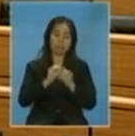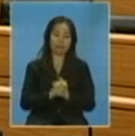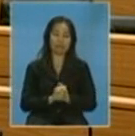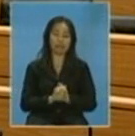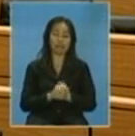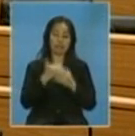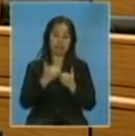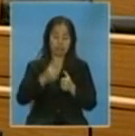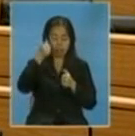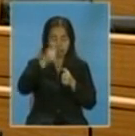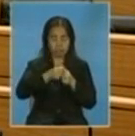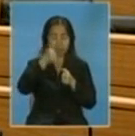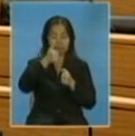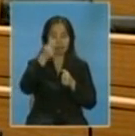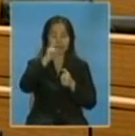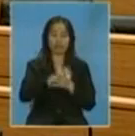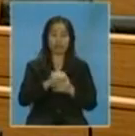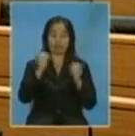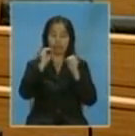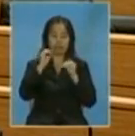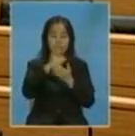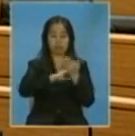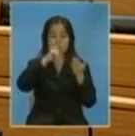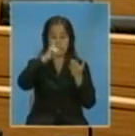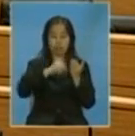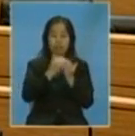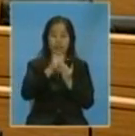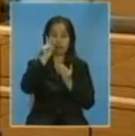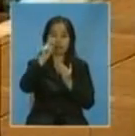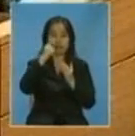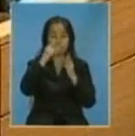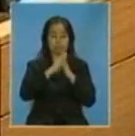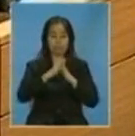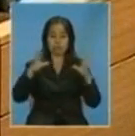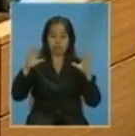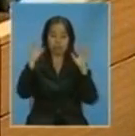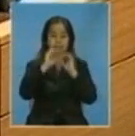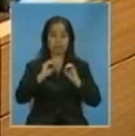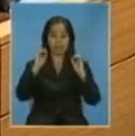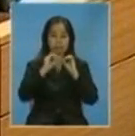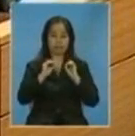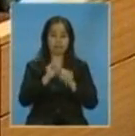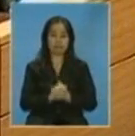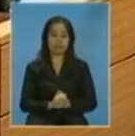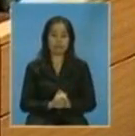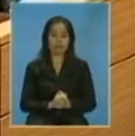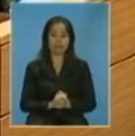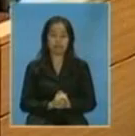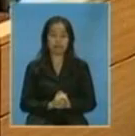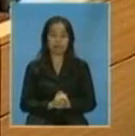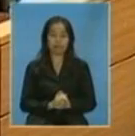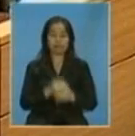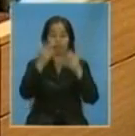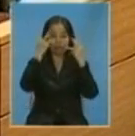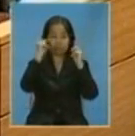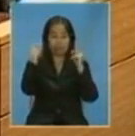งแต่จำความได้ครับยังไม่เคยเห็นประเทศไทยกู้สตางค์มากอย่างนี้ครับท่านประธานครับท่านนายกเสนอก